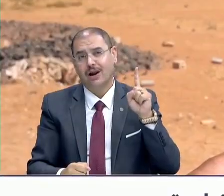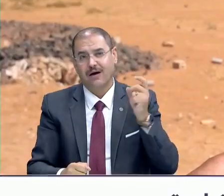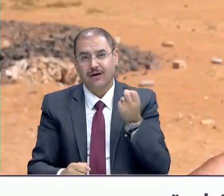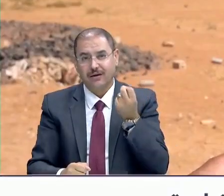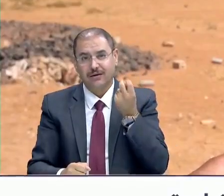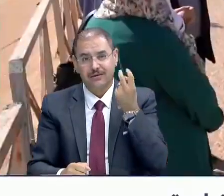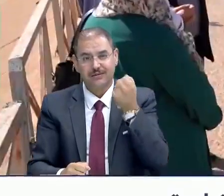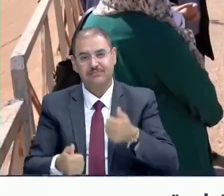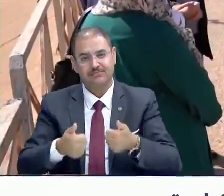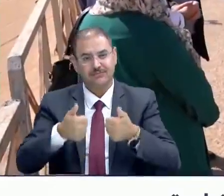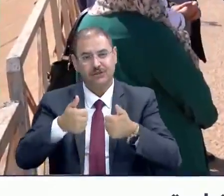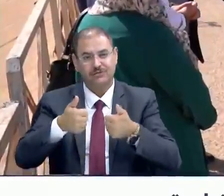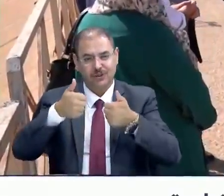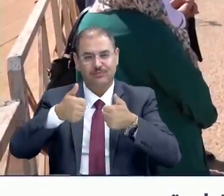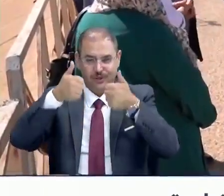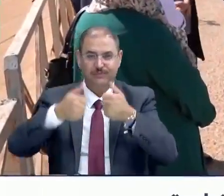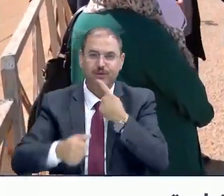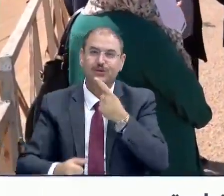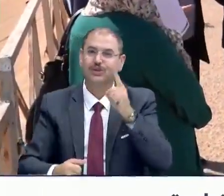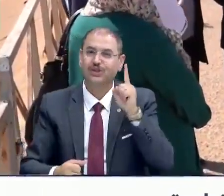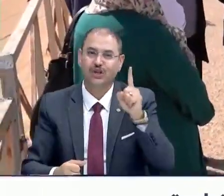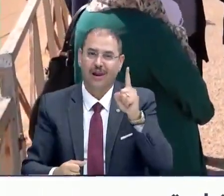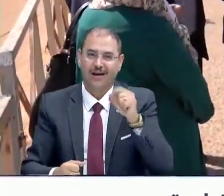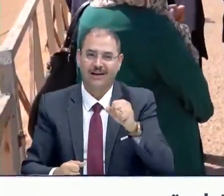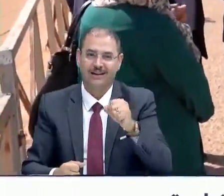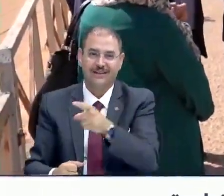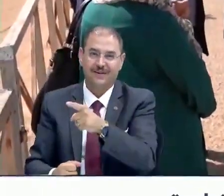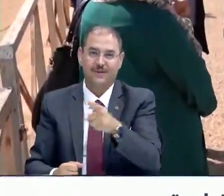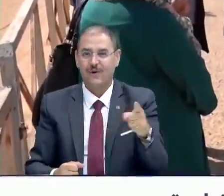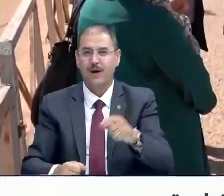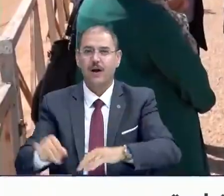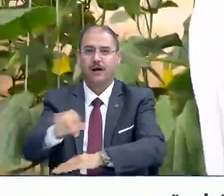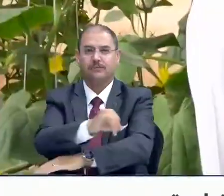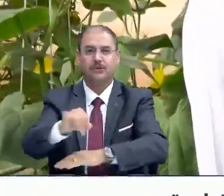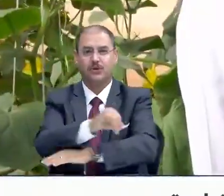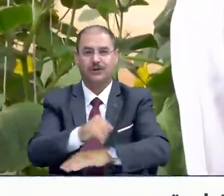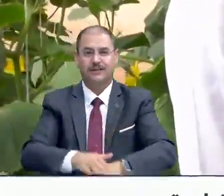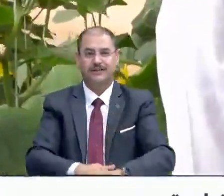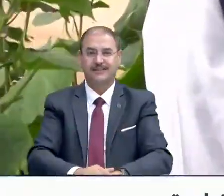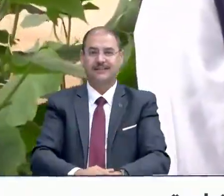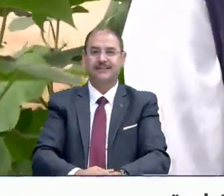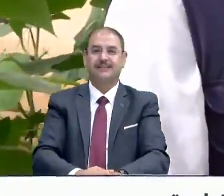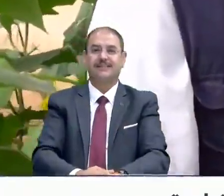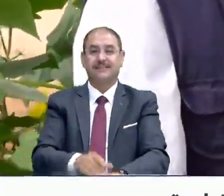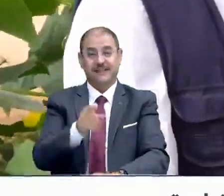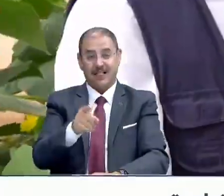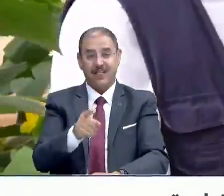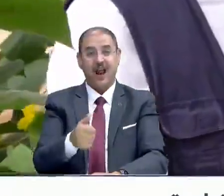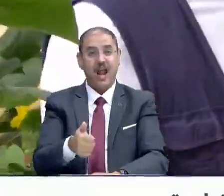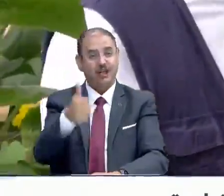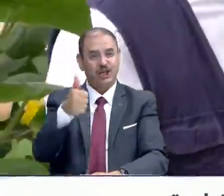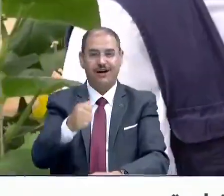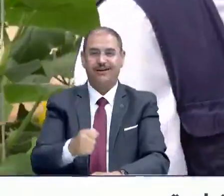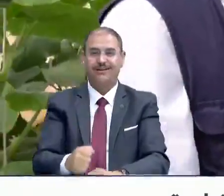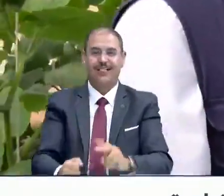رياضيه ناجحه وخلال الجوله الميدانيه تم الاطلاع على بعض المشاريع الزراعيه والانتاجيه الناجحه في المنطقه